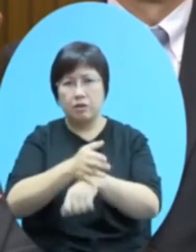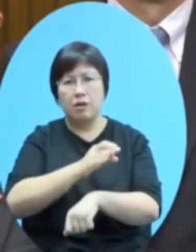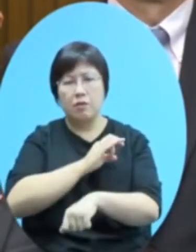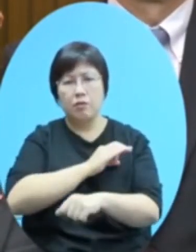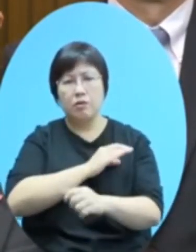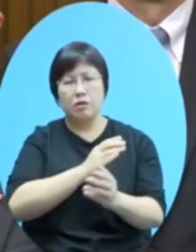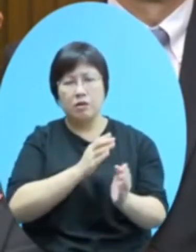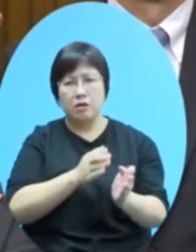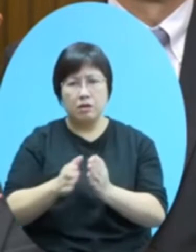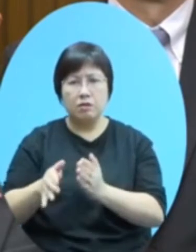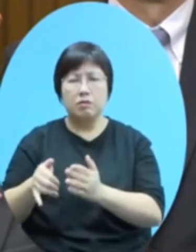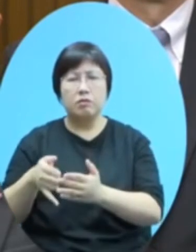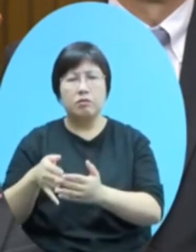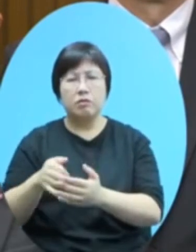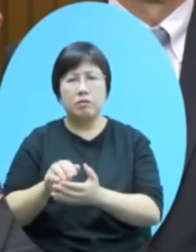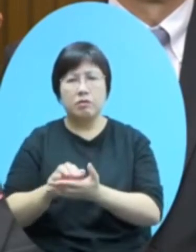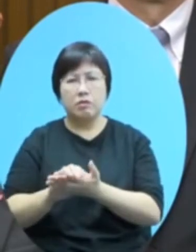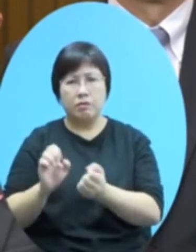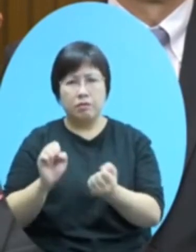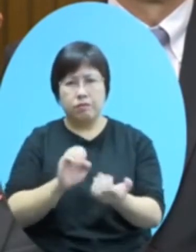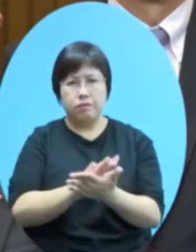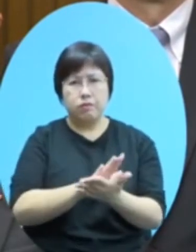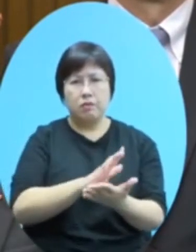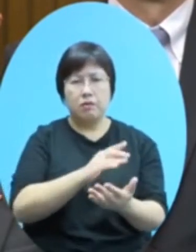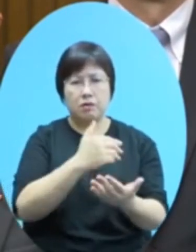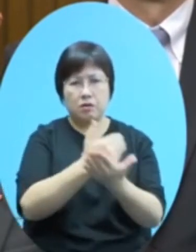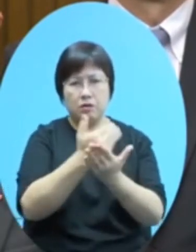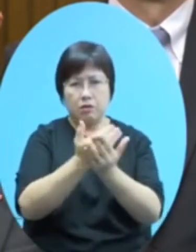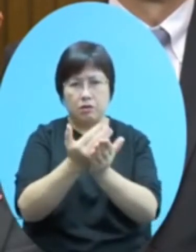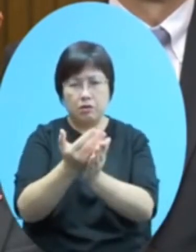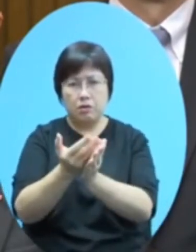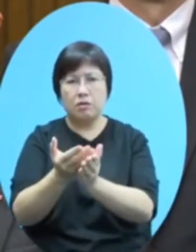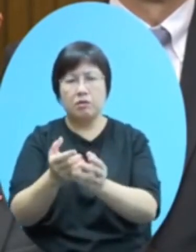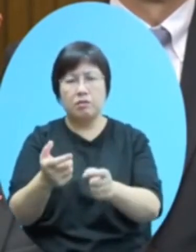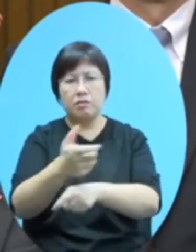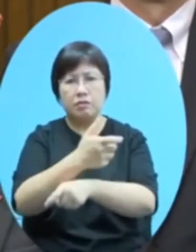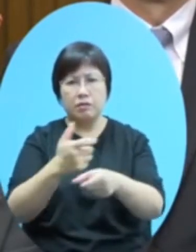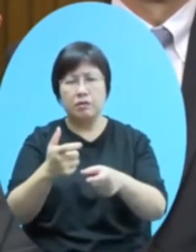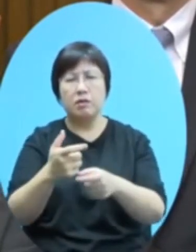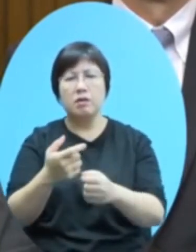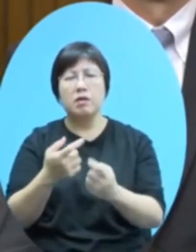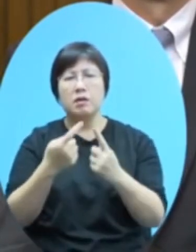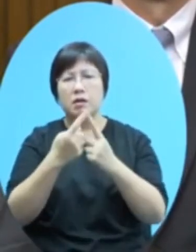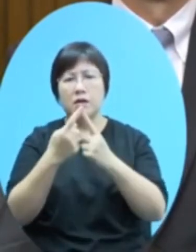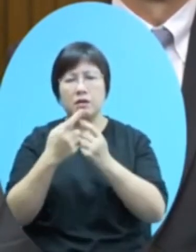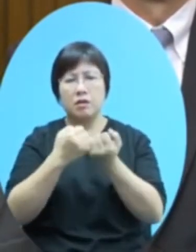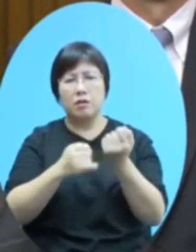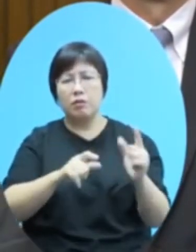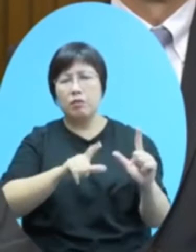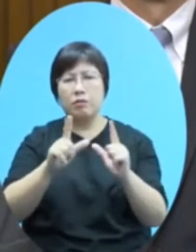秩序，影响各行各业和市民日常的生活。